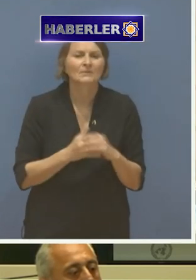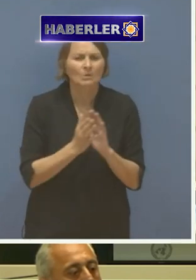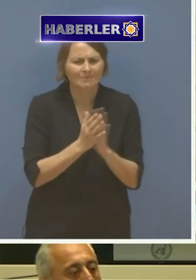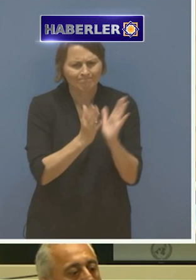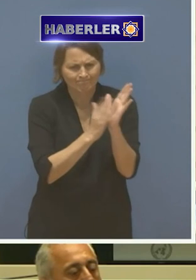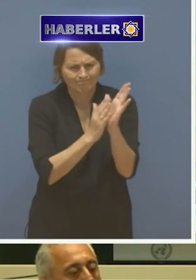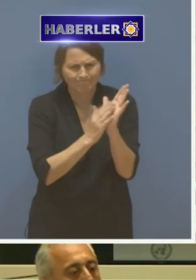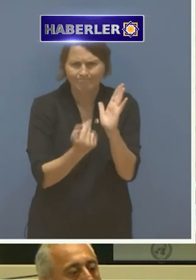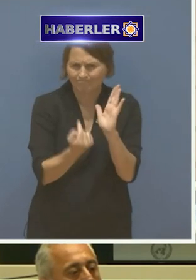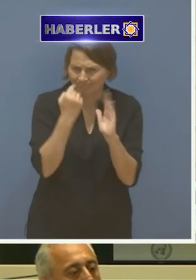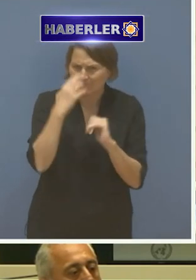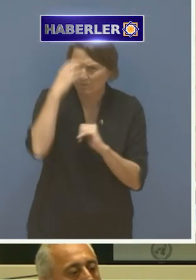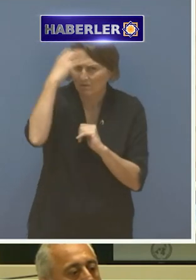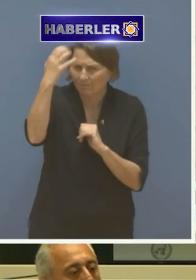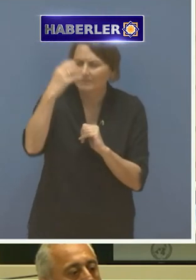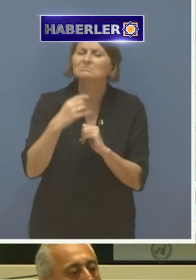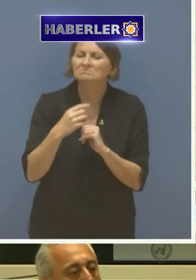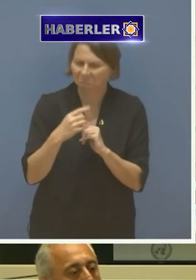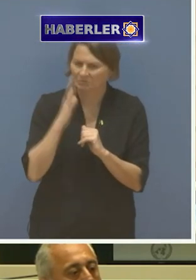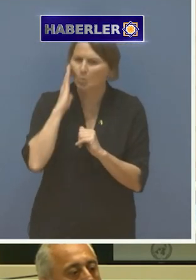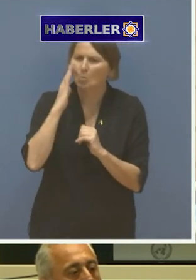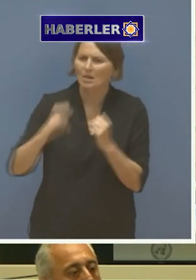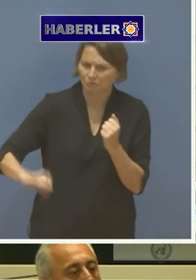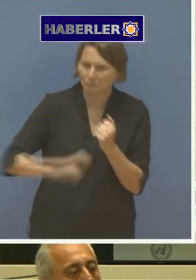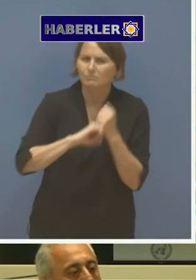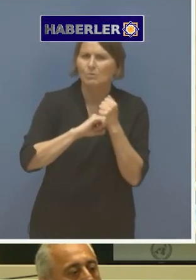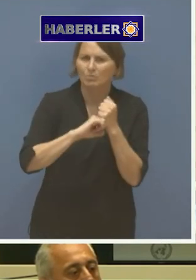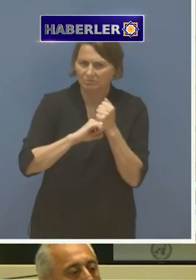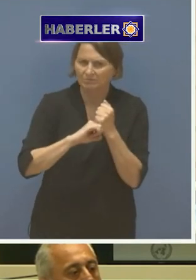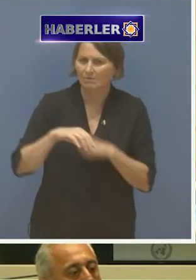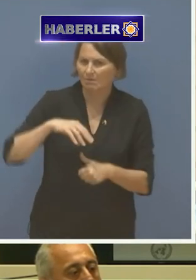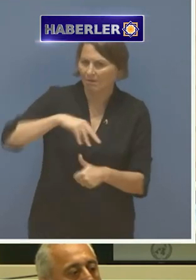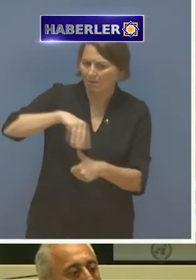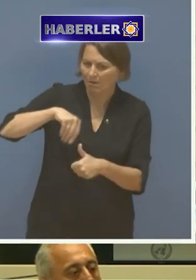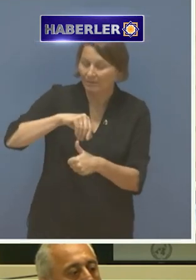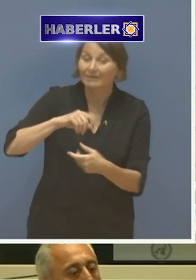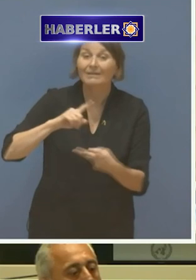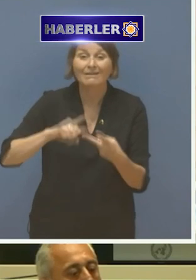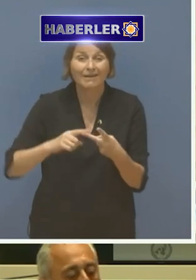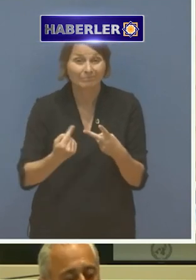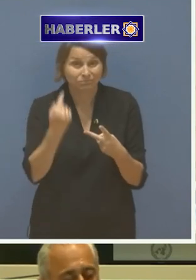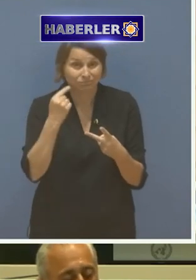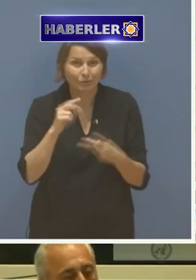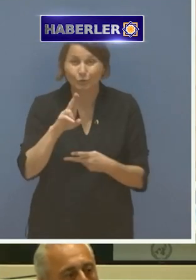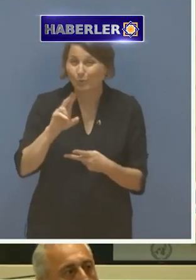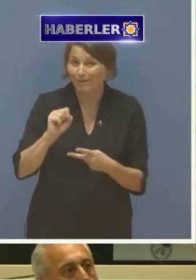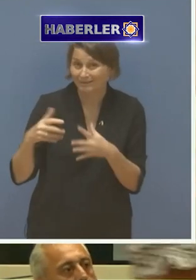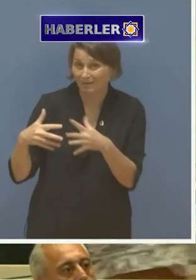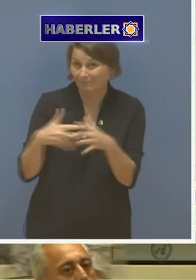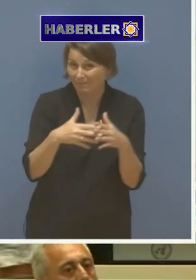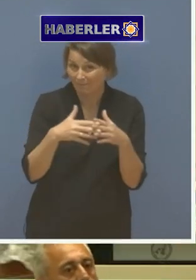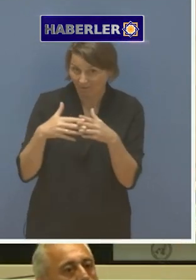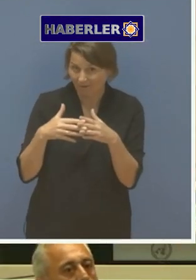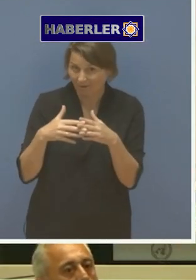olduğunu ve ardından müttefik kuvvetlerin daha sonra Stalin'in planıyla feshedilen bağımsız Ermenistan'ın kurulmasına